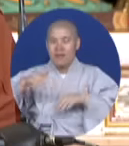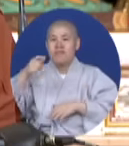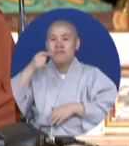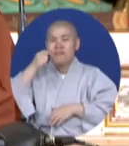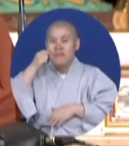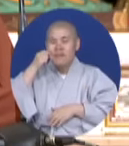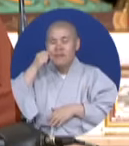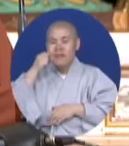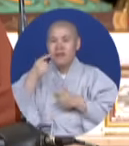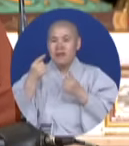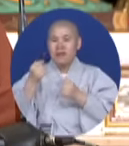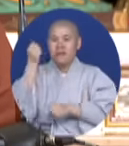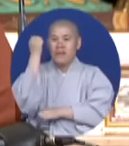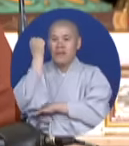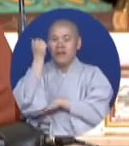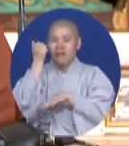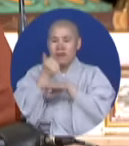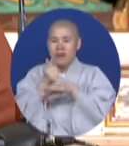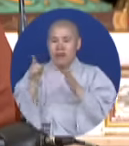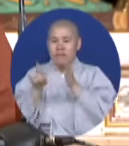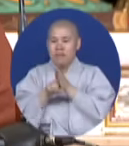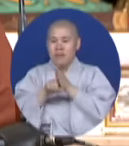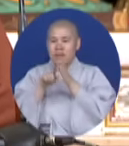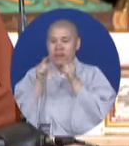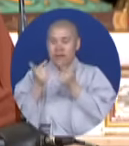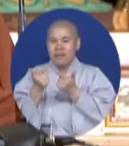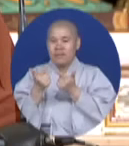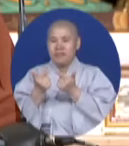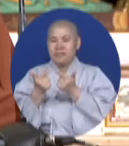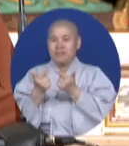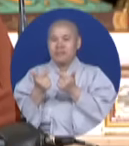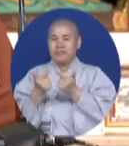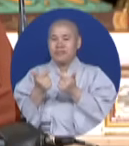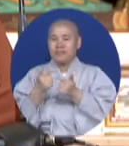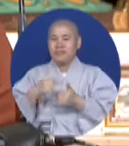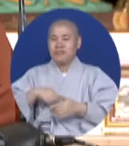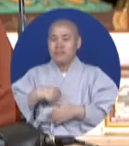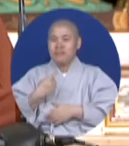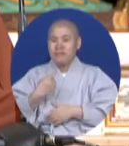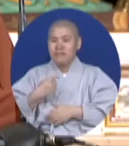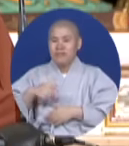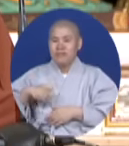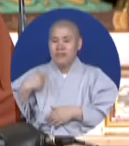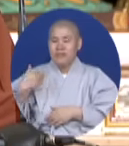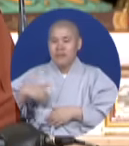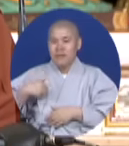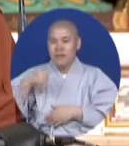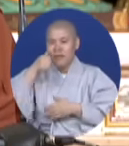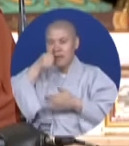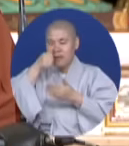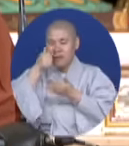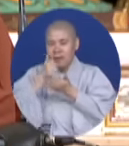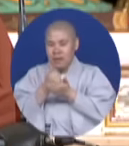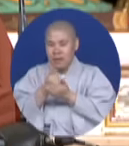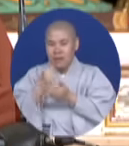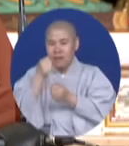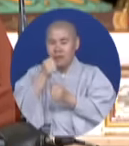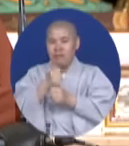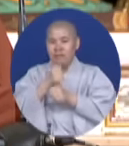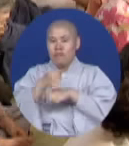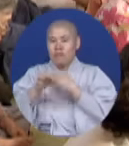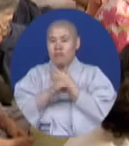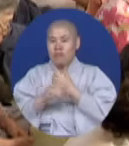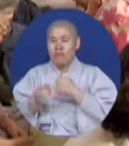이런 인과를 안 믿고 그냥 자기도 모르게 재지으면 반드시 지옥 가거든요.